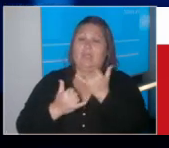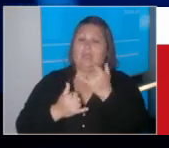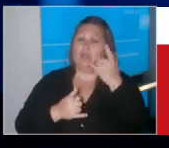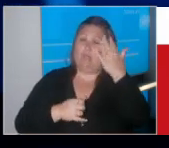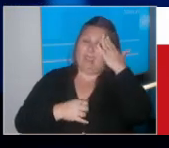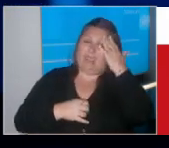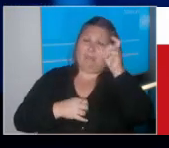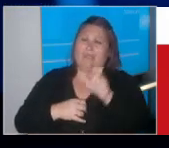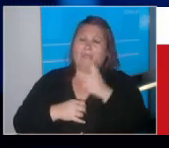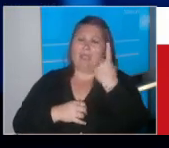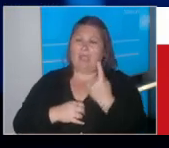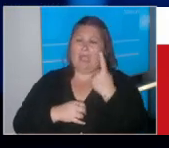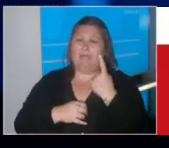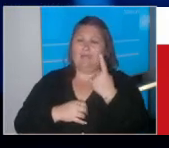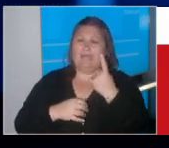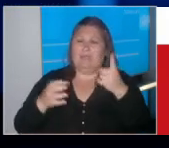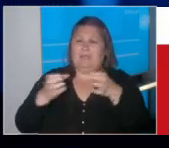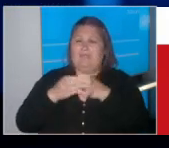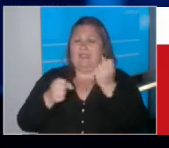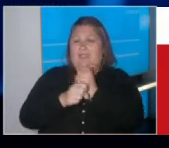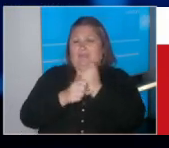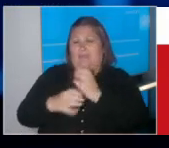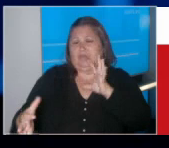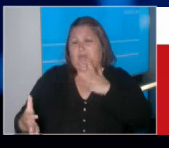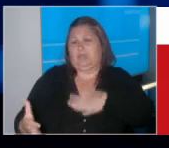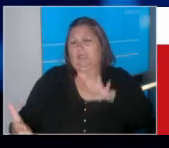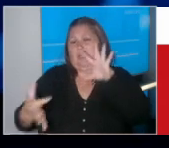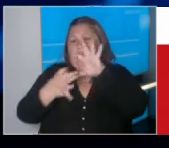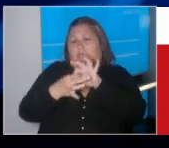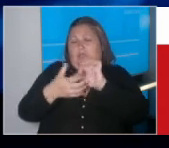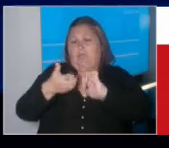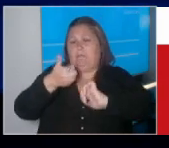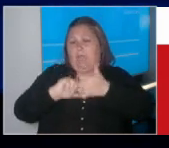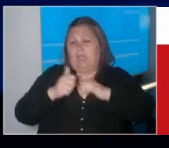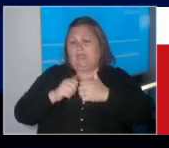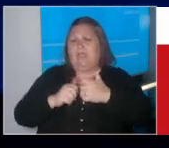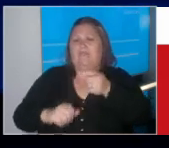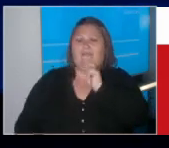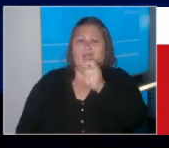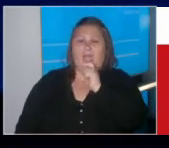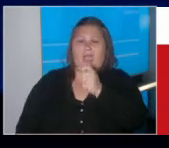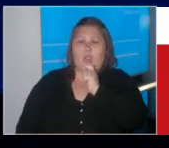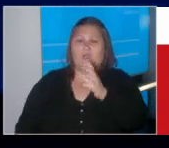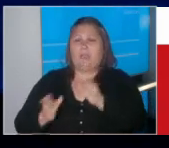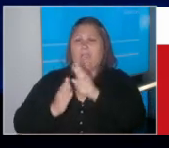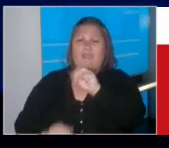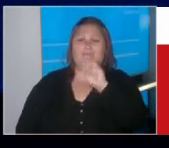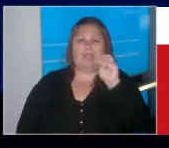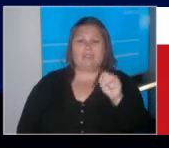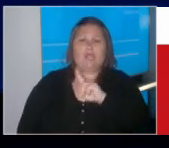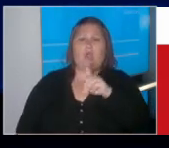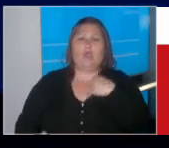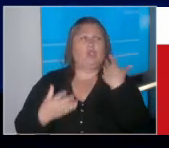במפלגת העבודה שרץ לעשות חיבור כזה עם מרץ. זה מנוגד לקו הכללי, לרעיון הארוך טווח של מרב מיכאלי. זה לא באמת משרת אותם,